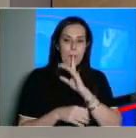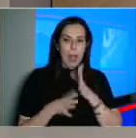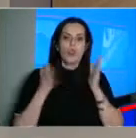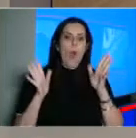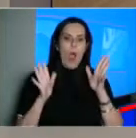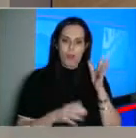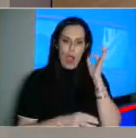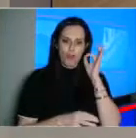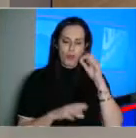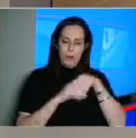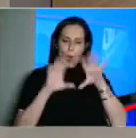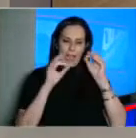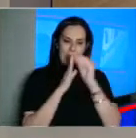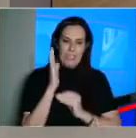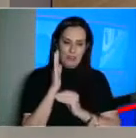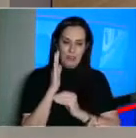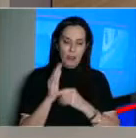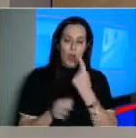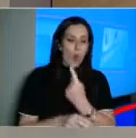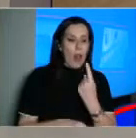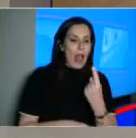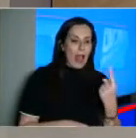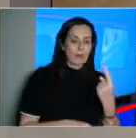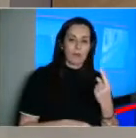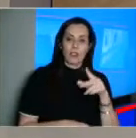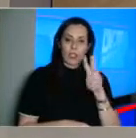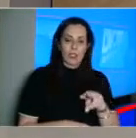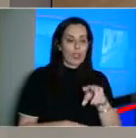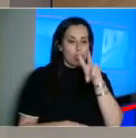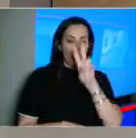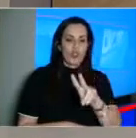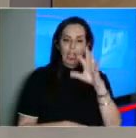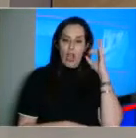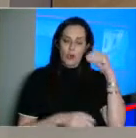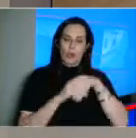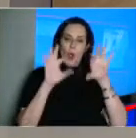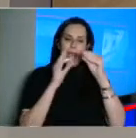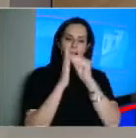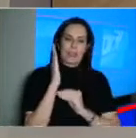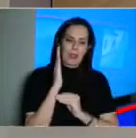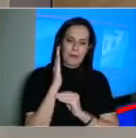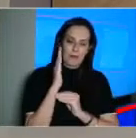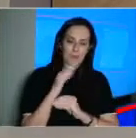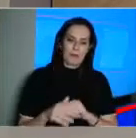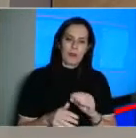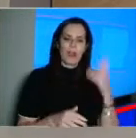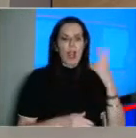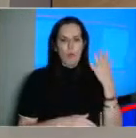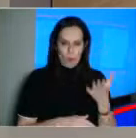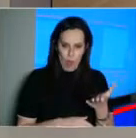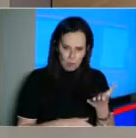מחפיר של נשים בעשירייה הראשונה. כל אחת מהן מציגה רק 2 נשים בעשירייה הראשונה.